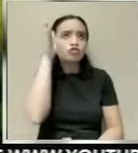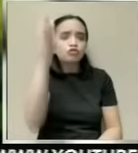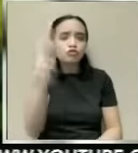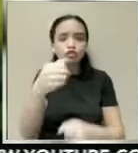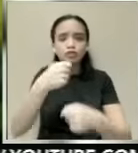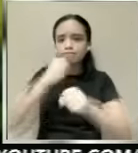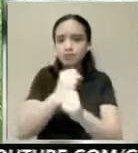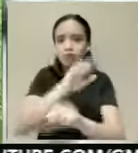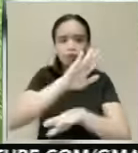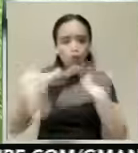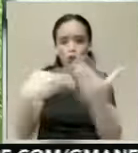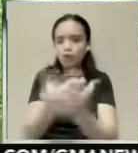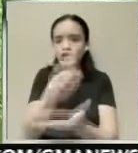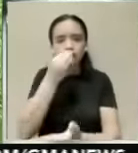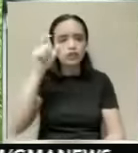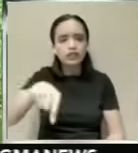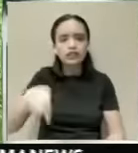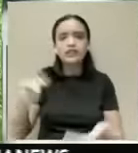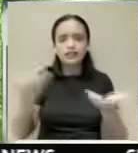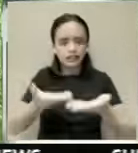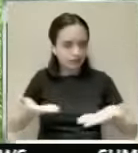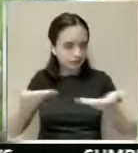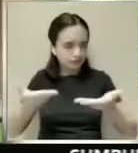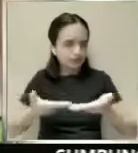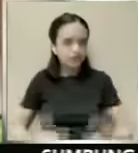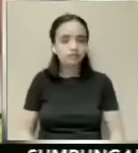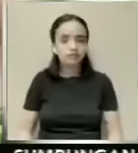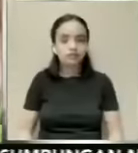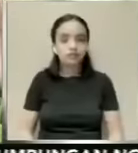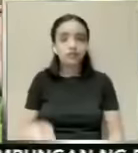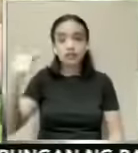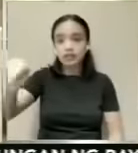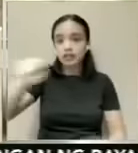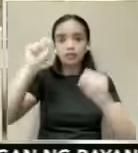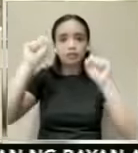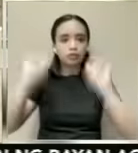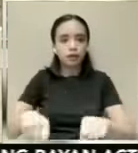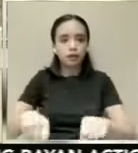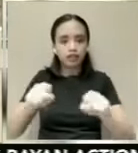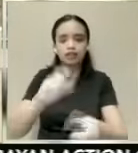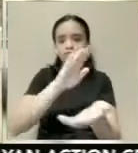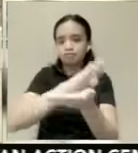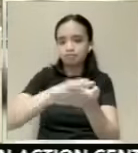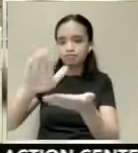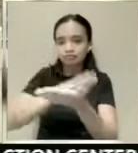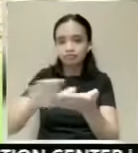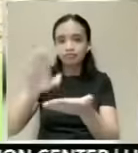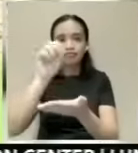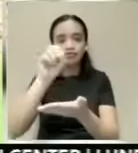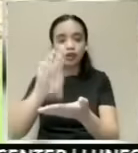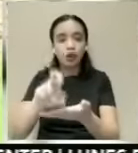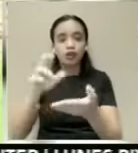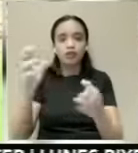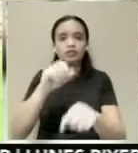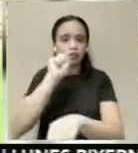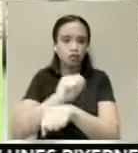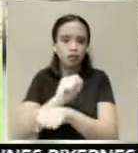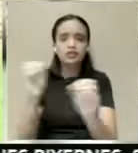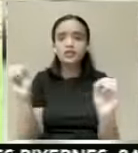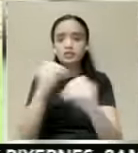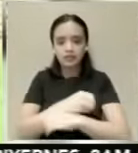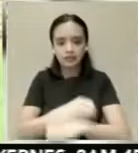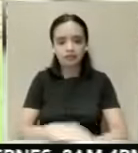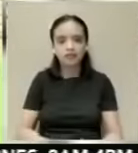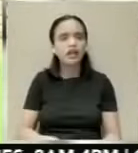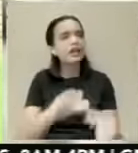food that we need here. Pwede rin silang matuka sa paglilinis, umaassign sa opisina. Basta ituring mo